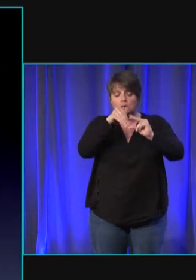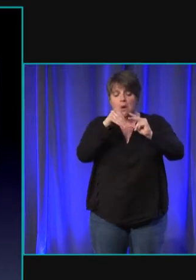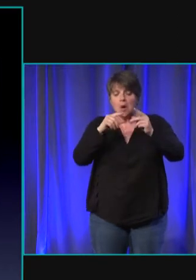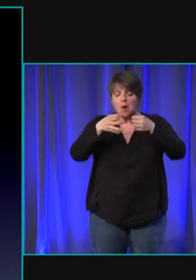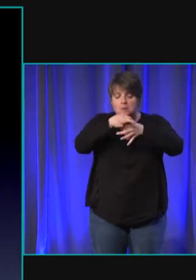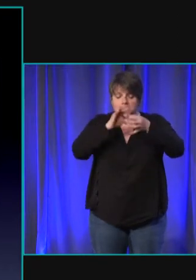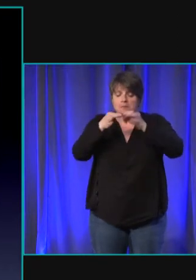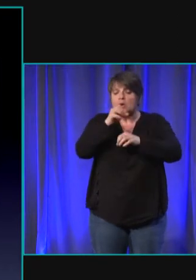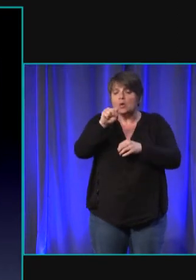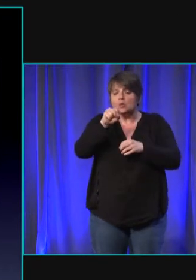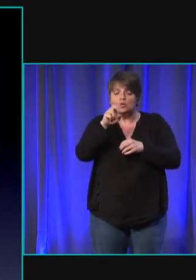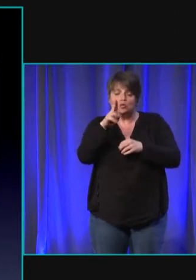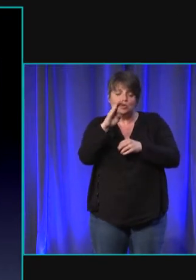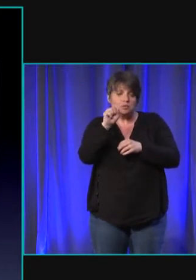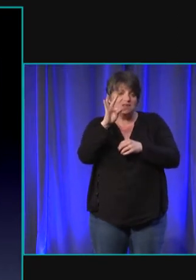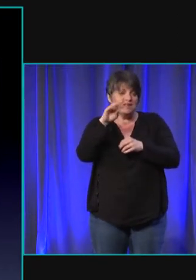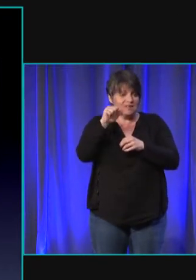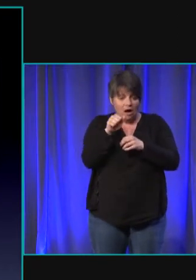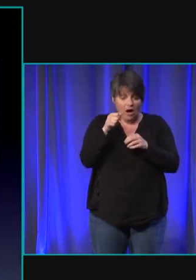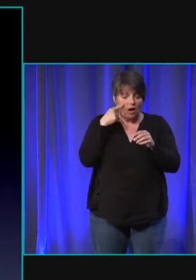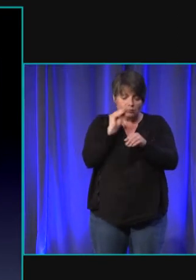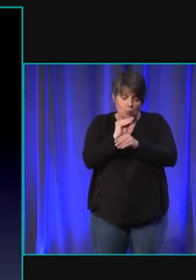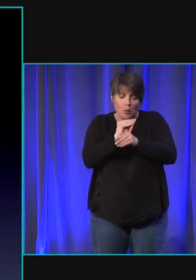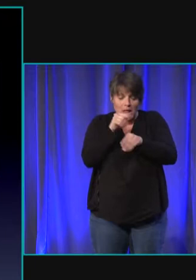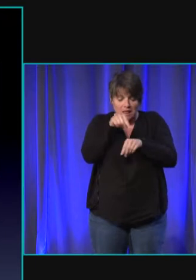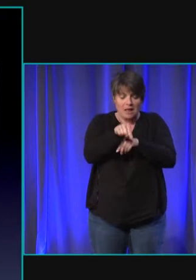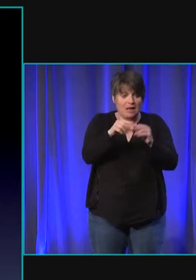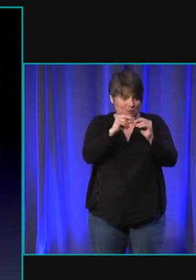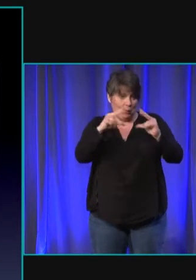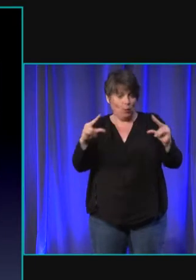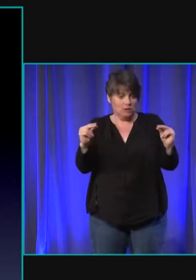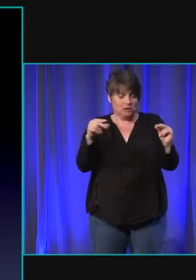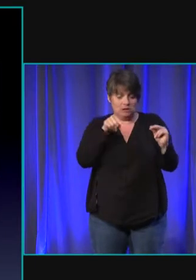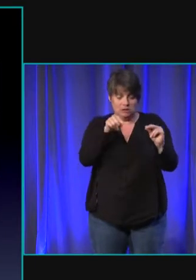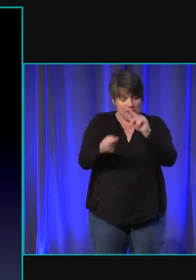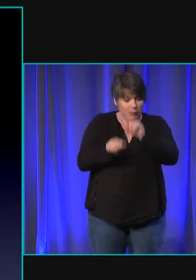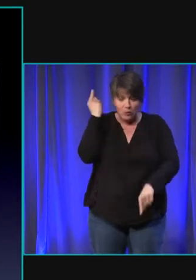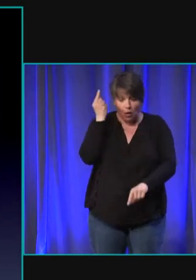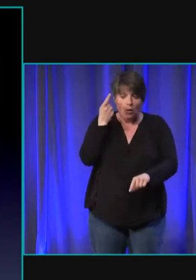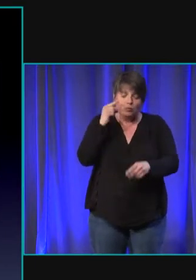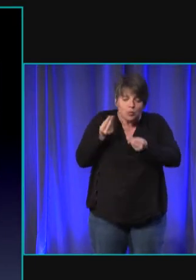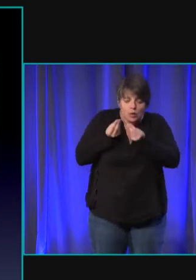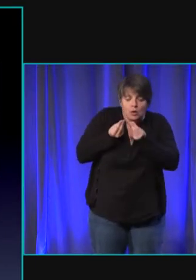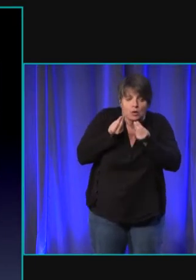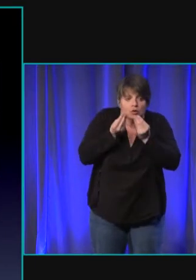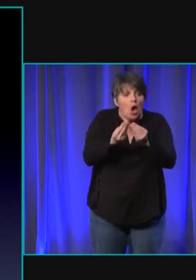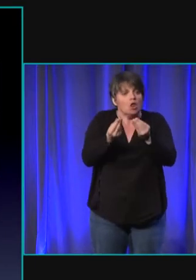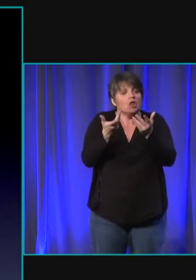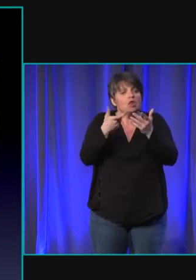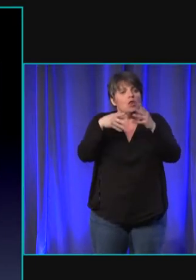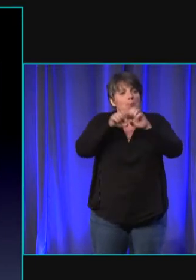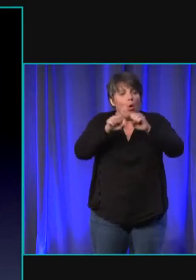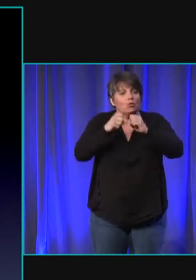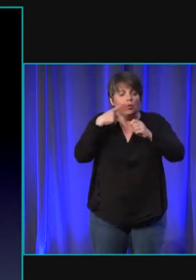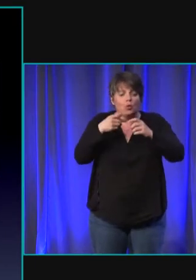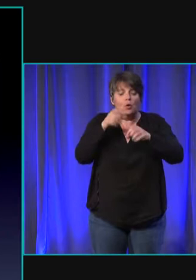substrat, voilà, qui est disponible rapidement pour le muscle. Et ce substrat-là, il est essentiel pour que le muscle puisse produire sa